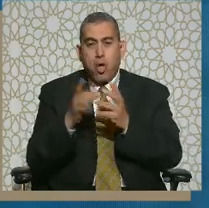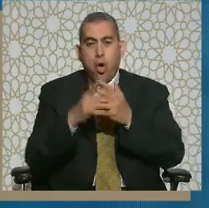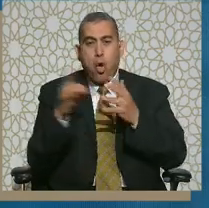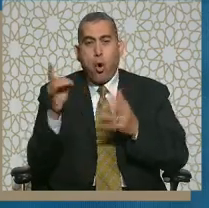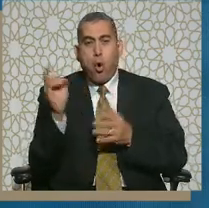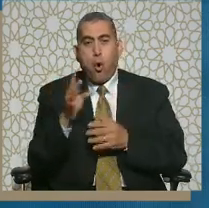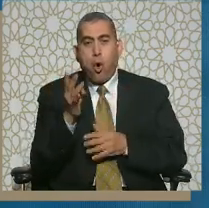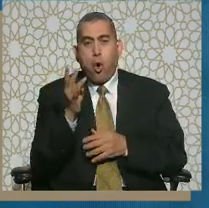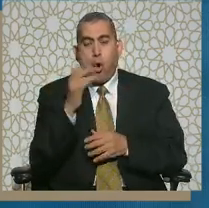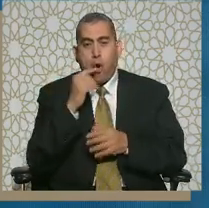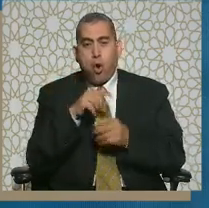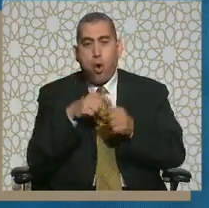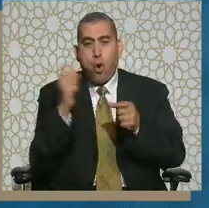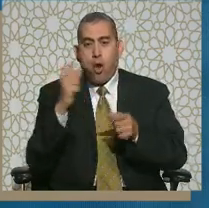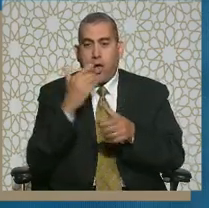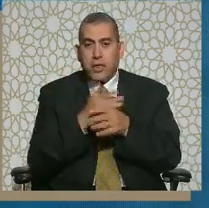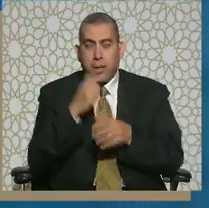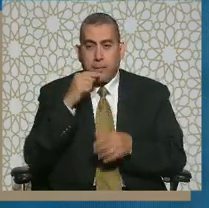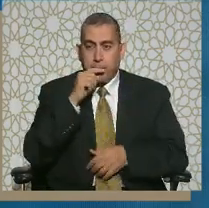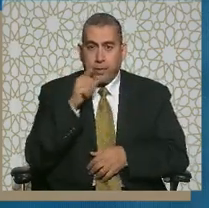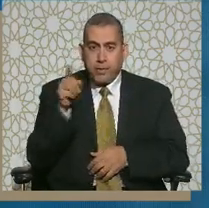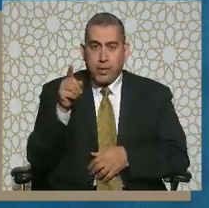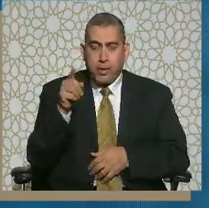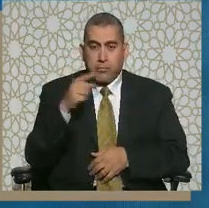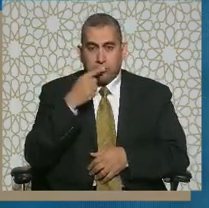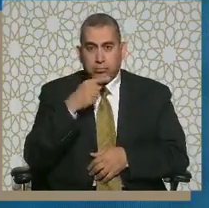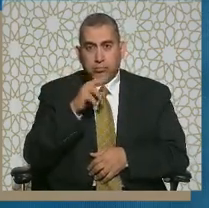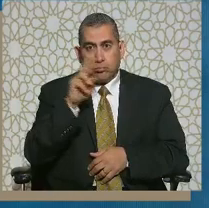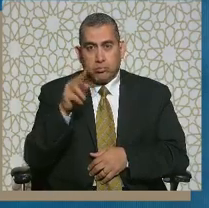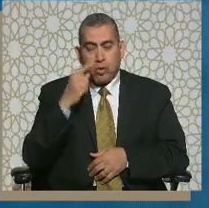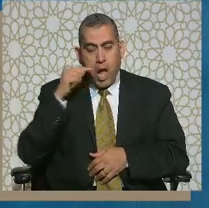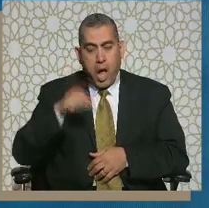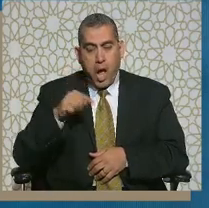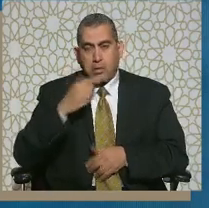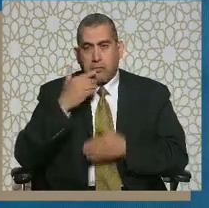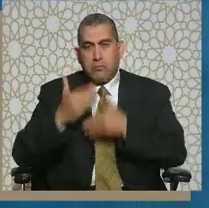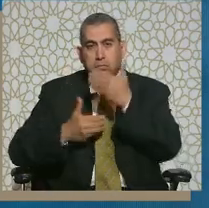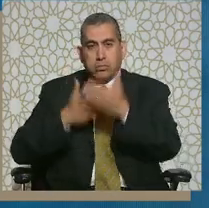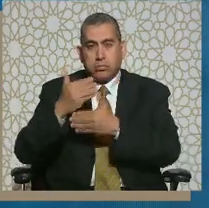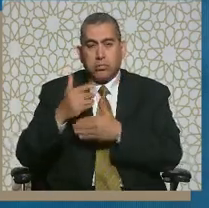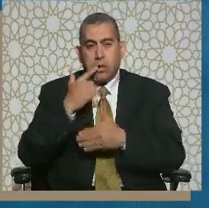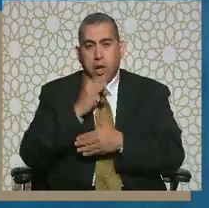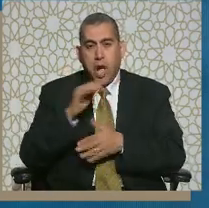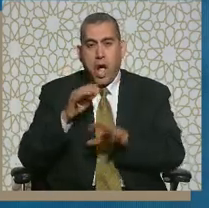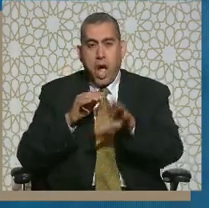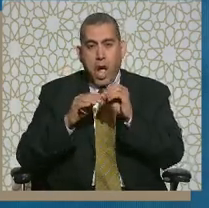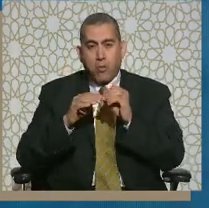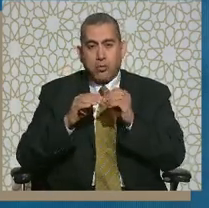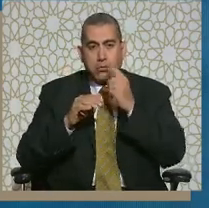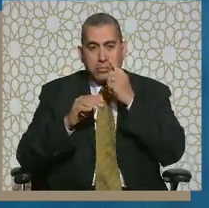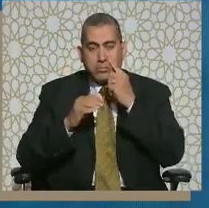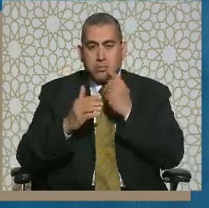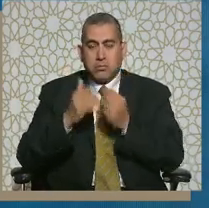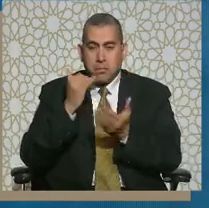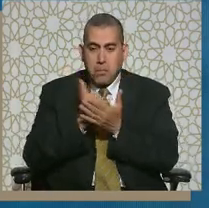يعني هي بتقول ان هي طول حياتها كانت محتاجه حد يحمل المسؤوليه وهي كانت